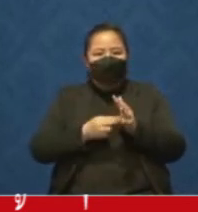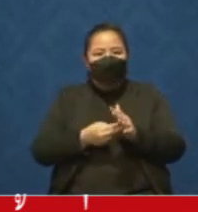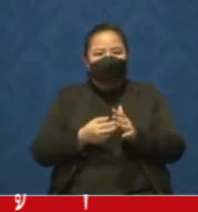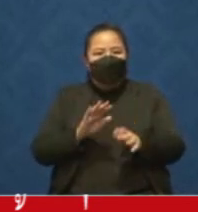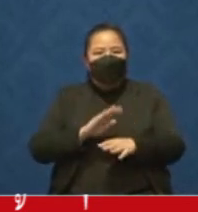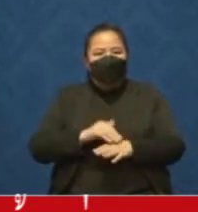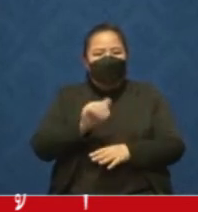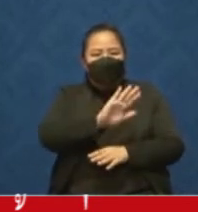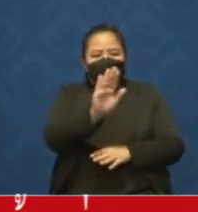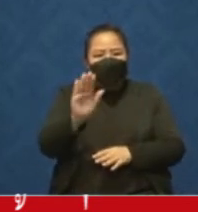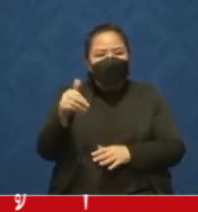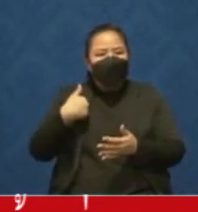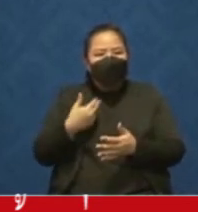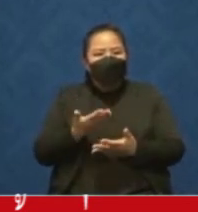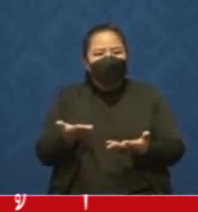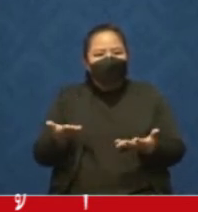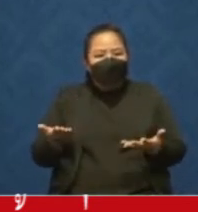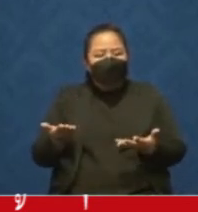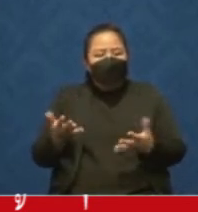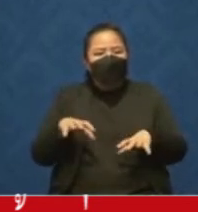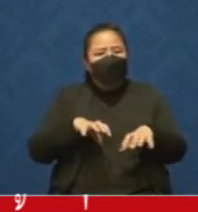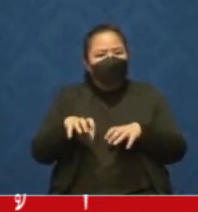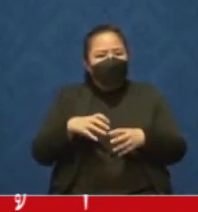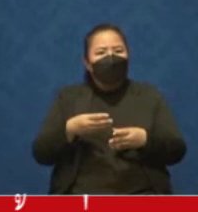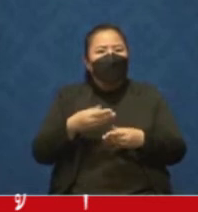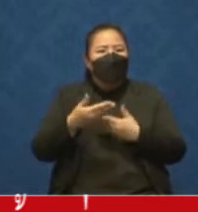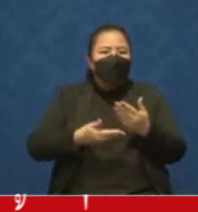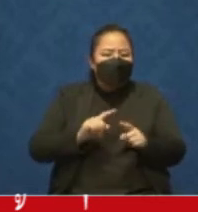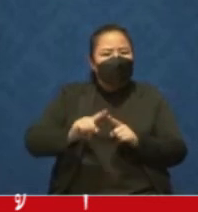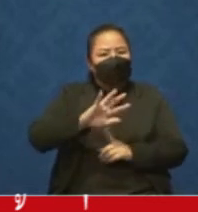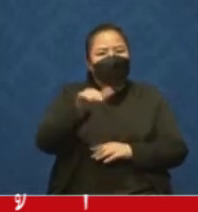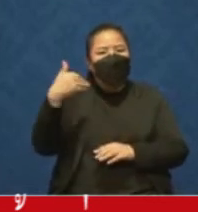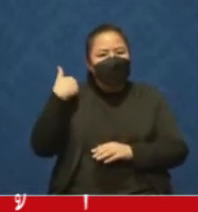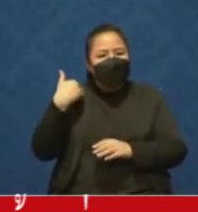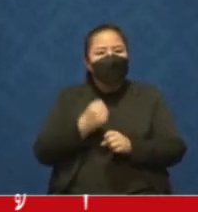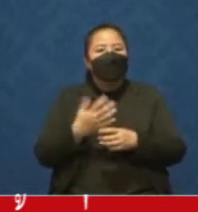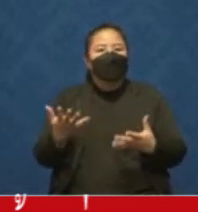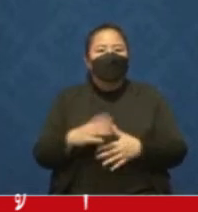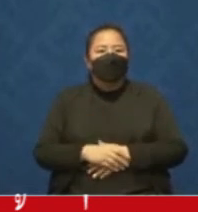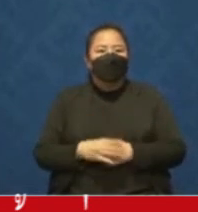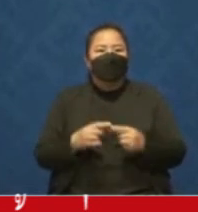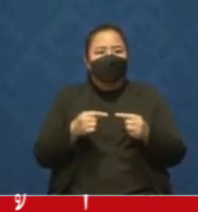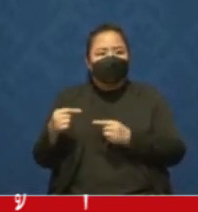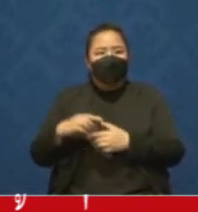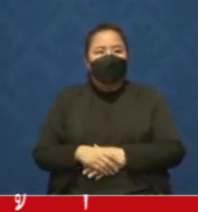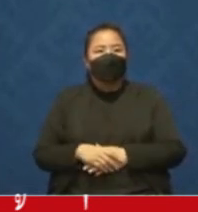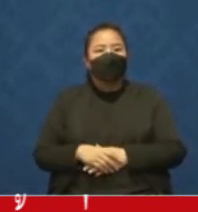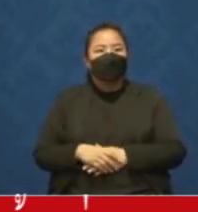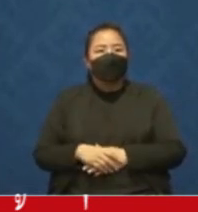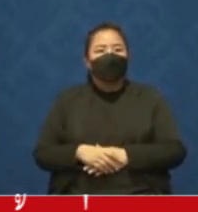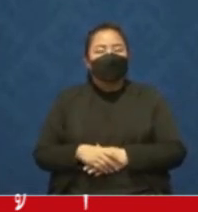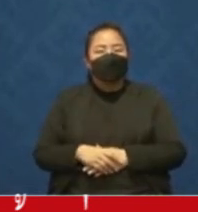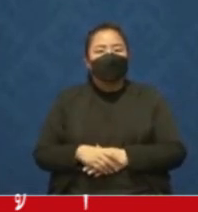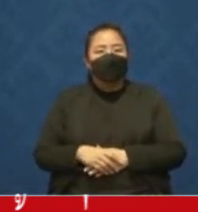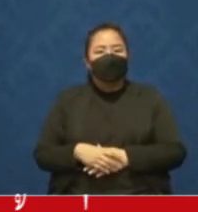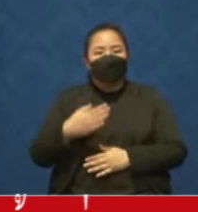มือการเจรจาต่อรองในการจัดซื้อจัดจางของรัฐบาลของเราเป็นอย่างไรต่ไปครัอัี้ผมกลเรีนว